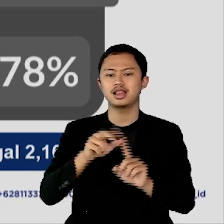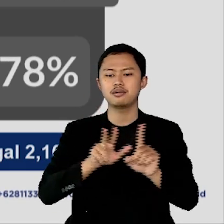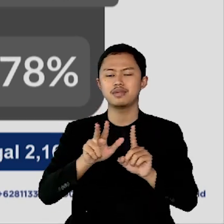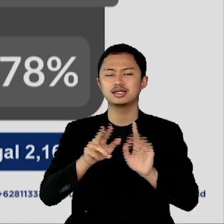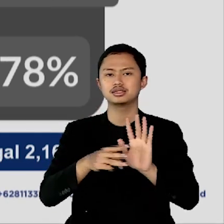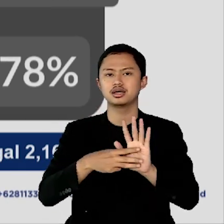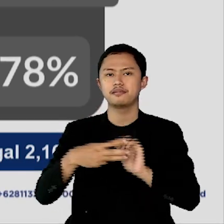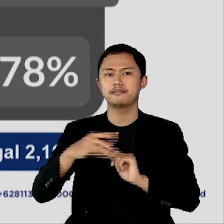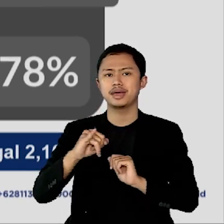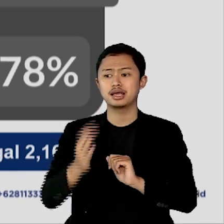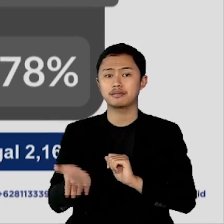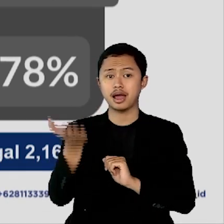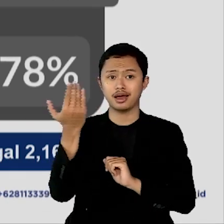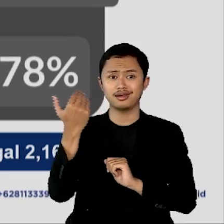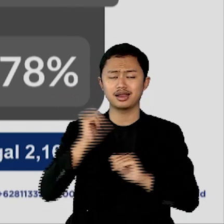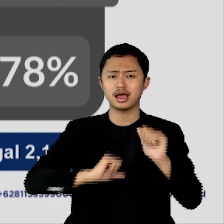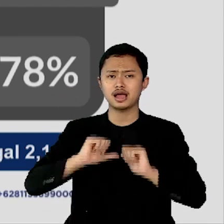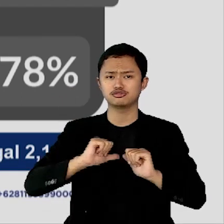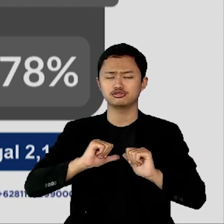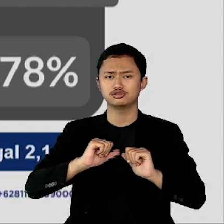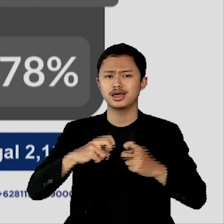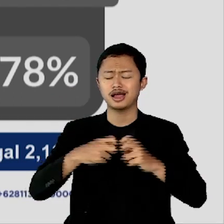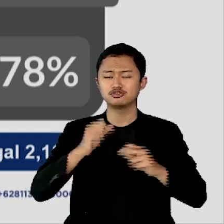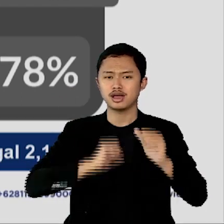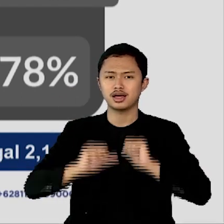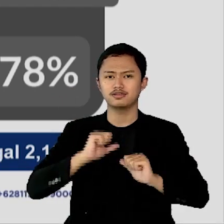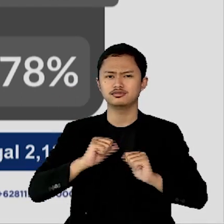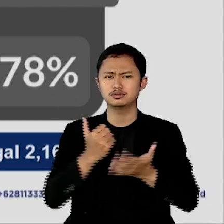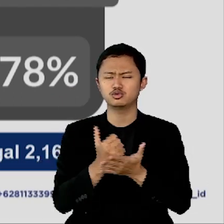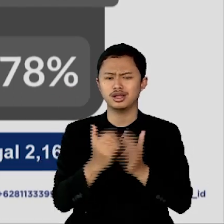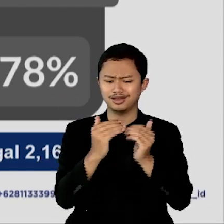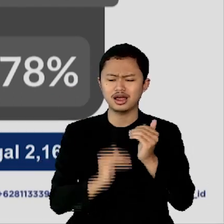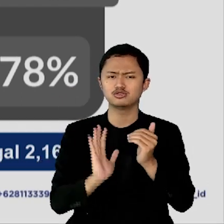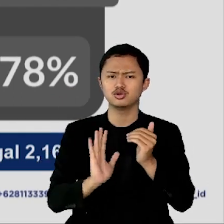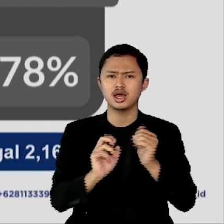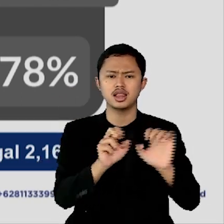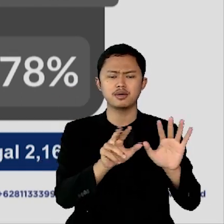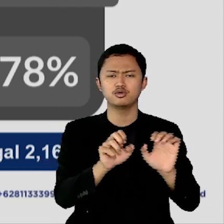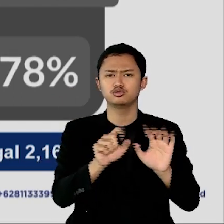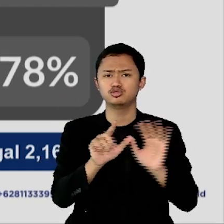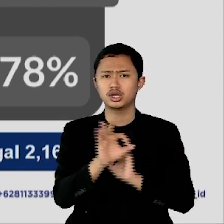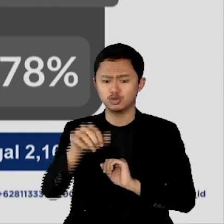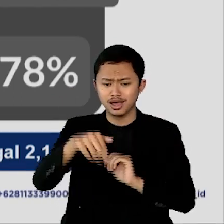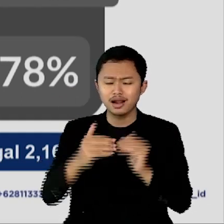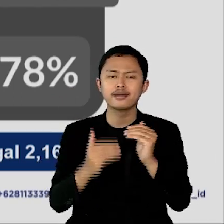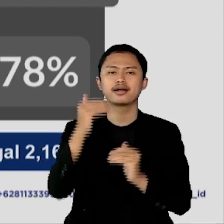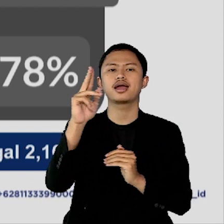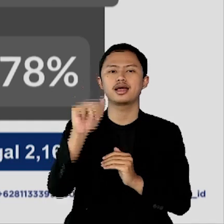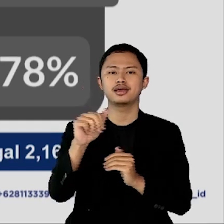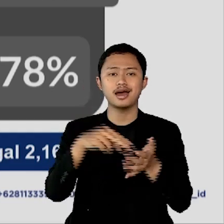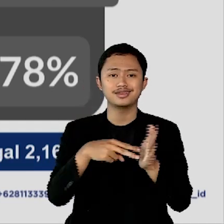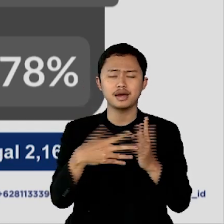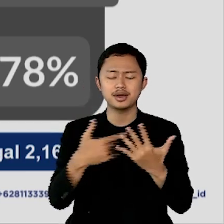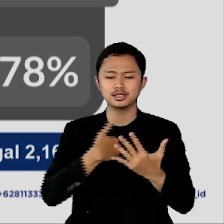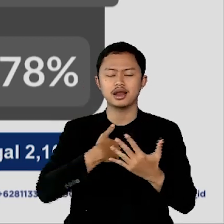lalu kita mengalami kasus aktifnya cukup rendah yaitu 87.000 maka ini adalah alarm kita bersama